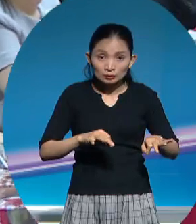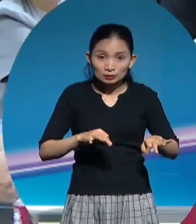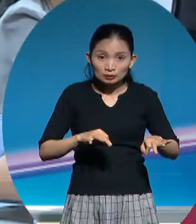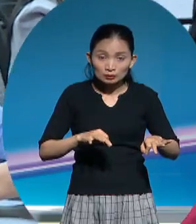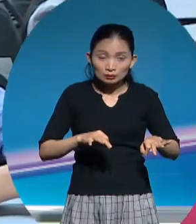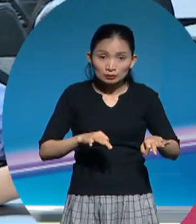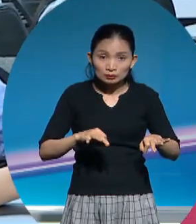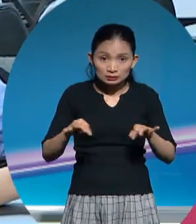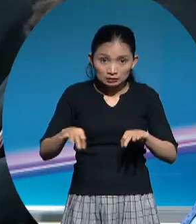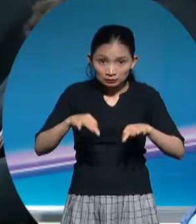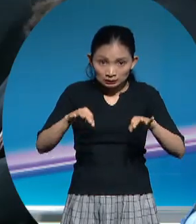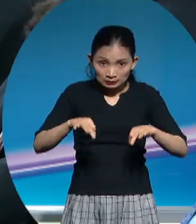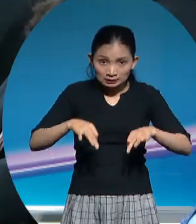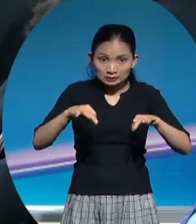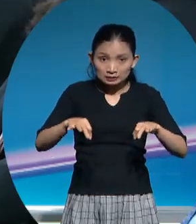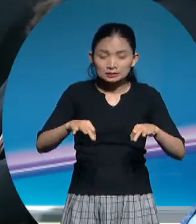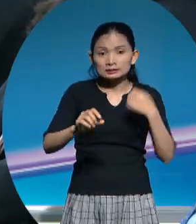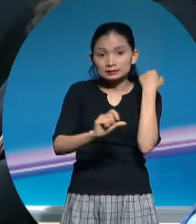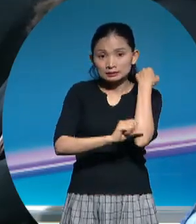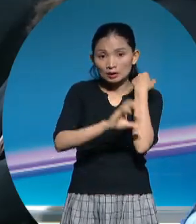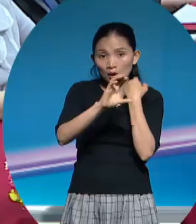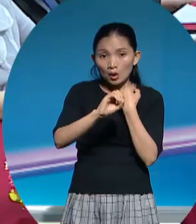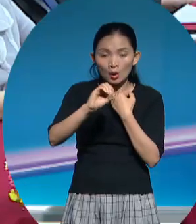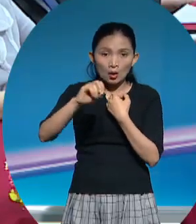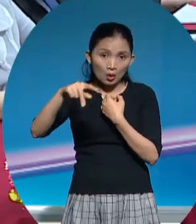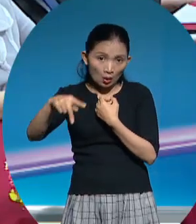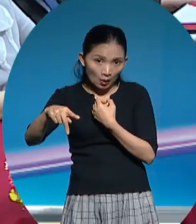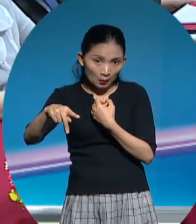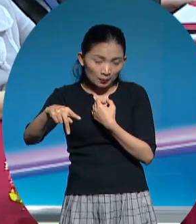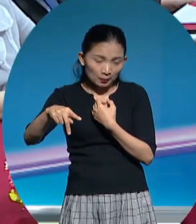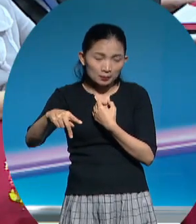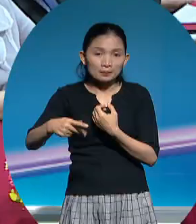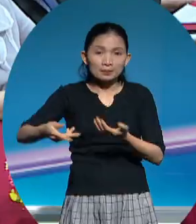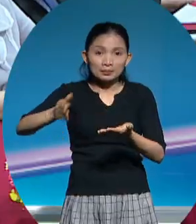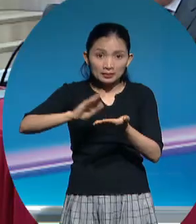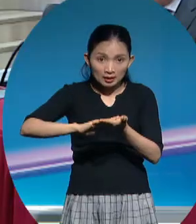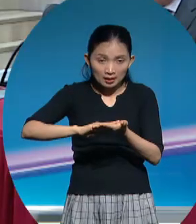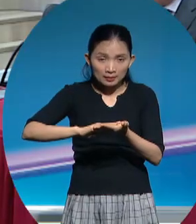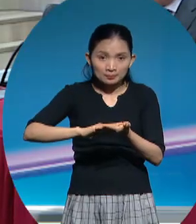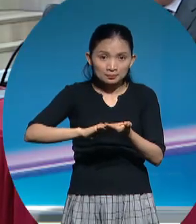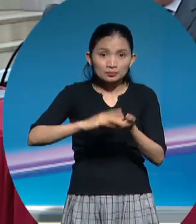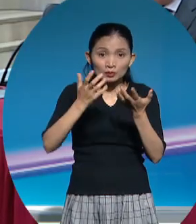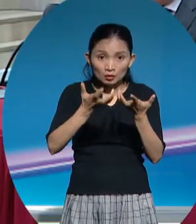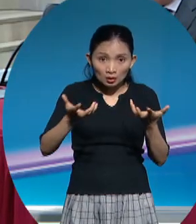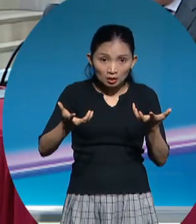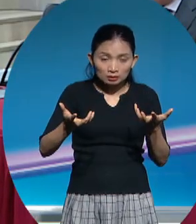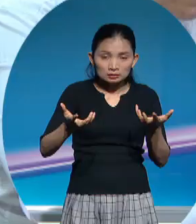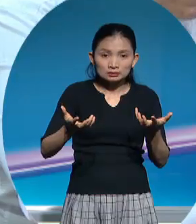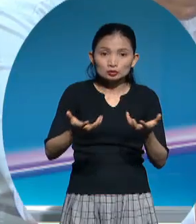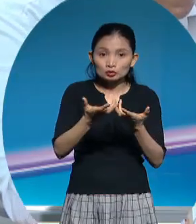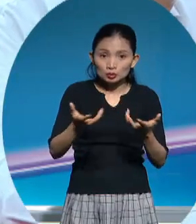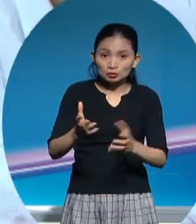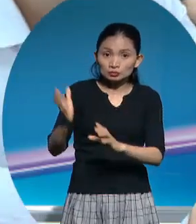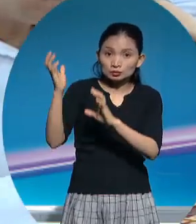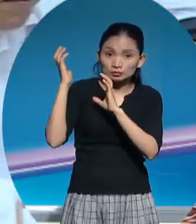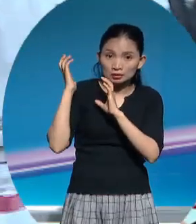nước tiến ra thị trường nước ngoài. Sự kiện ký kết này cũng là bước khởi đầu hình thành nên đơn vị vận chuyển cung ứng hàng hóa dẫn đầu Việt Nam, dựa trên